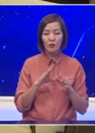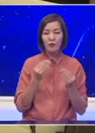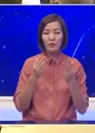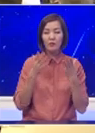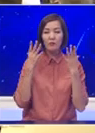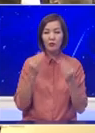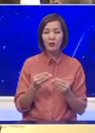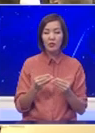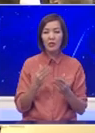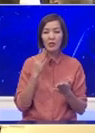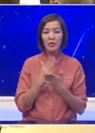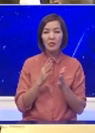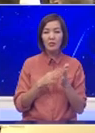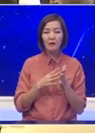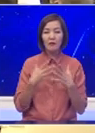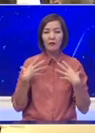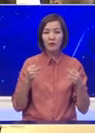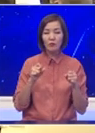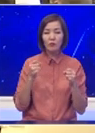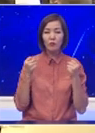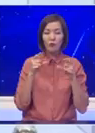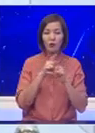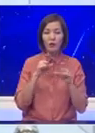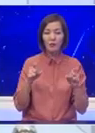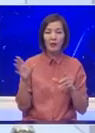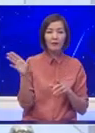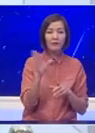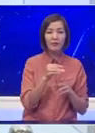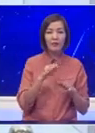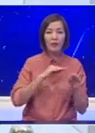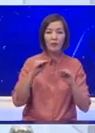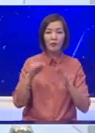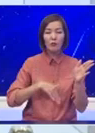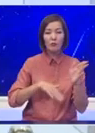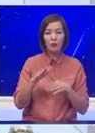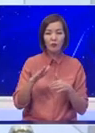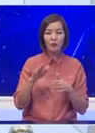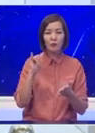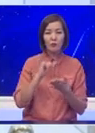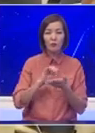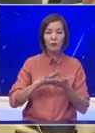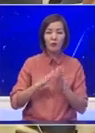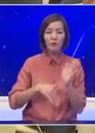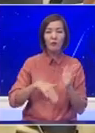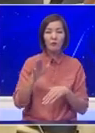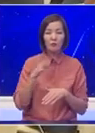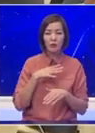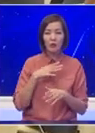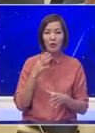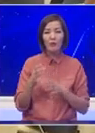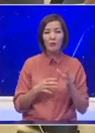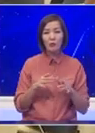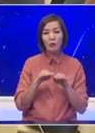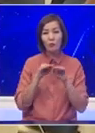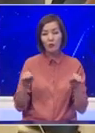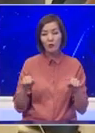день в области действует 9 физкультурно-оздоровительных комплексов. Все они оснащены самым современным оборудованием и соответствуют международному